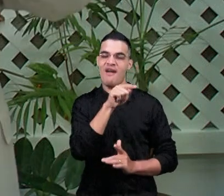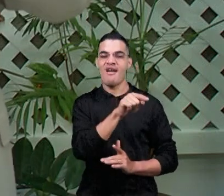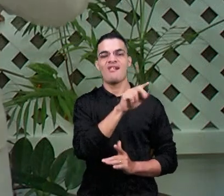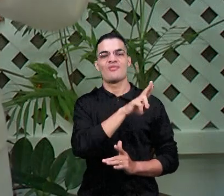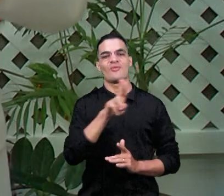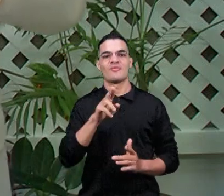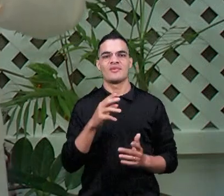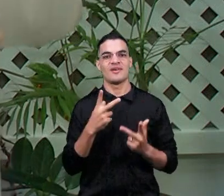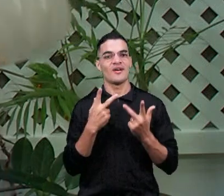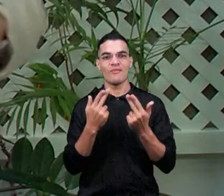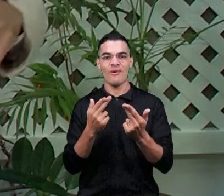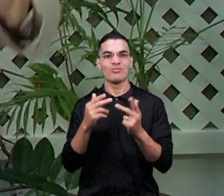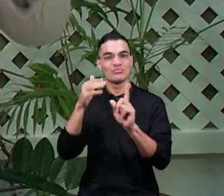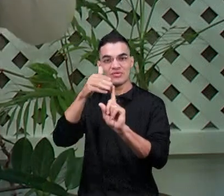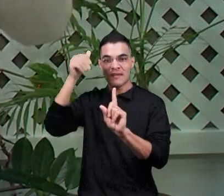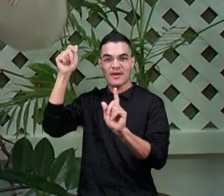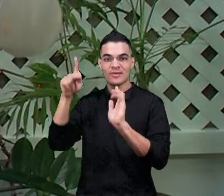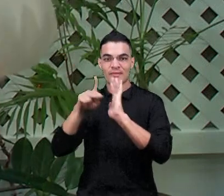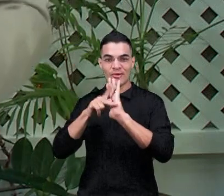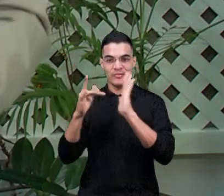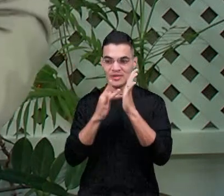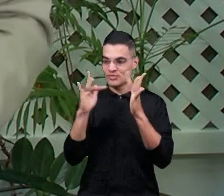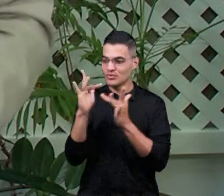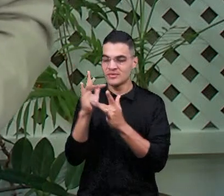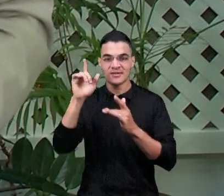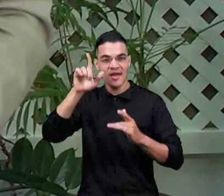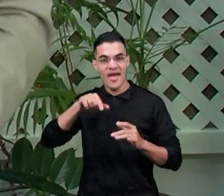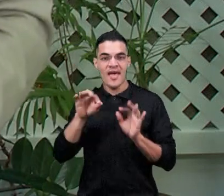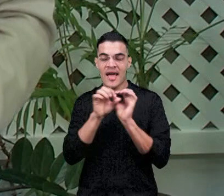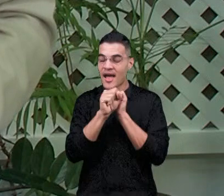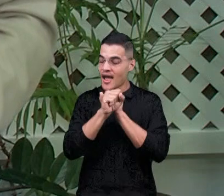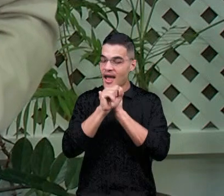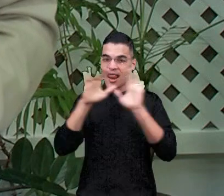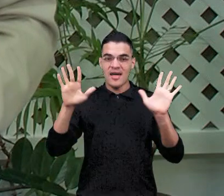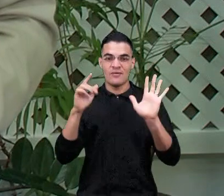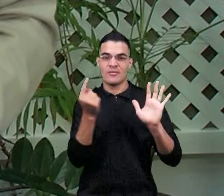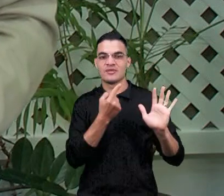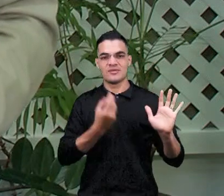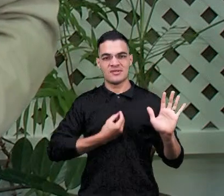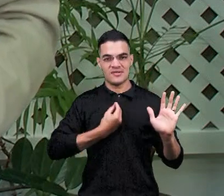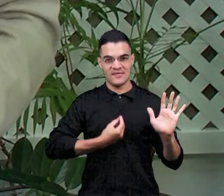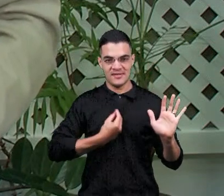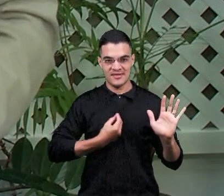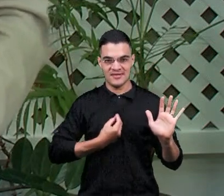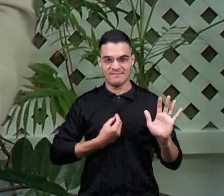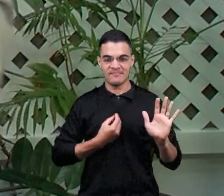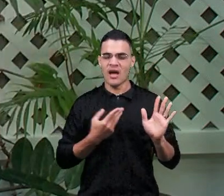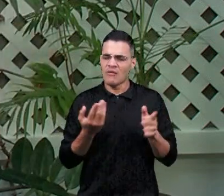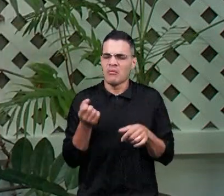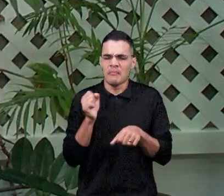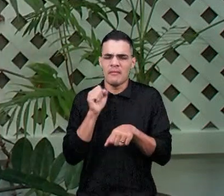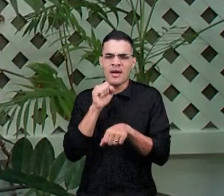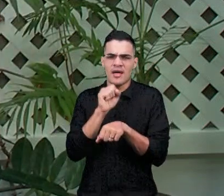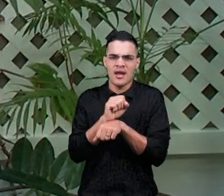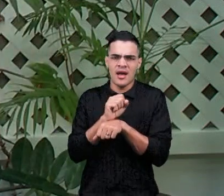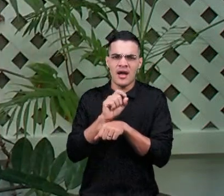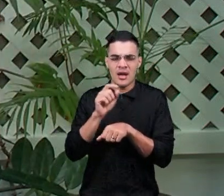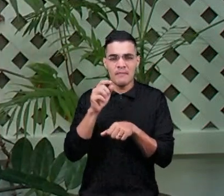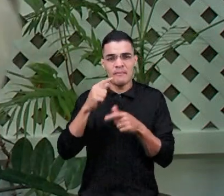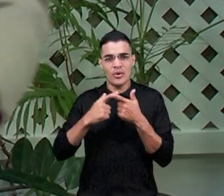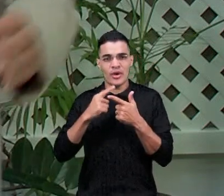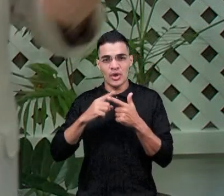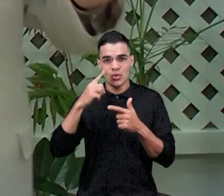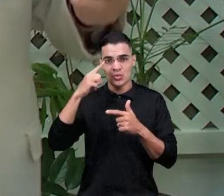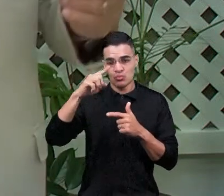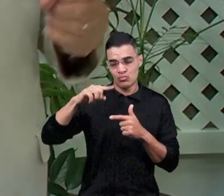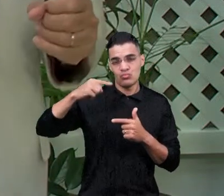vie de l'homme. Ainsi, mes bien-aimés, nous allons nous arrêter ici afin que dimanche prochain, nous avons un